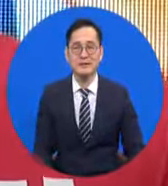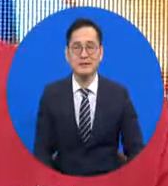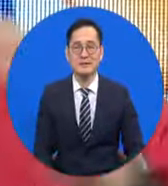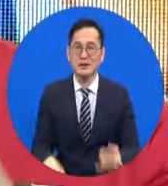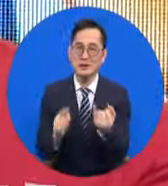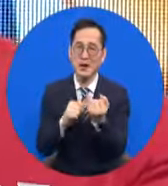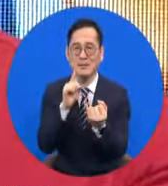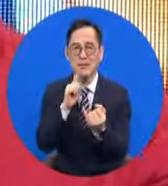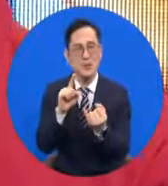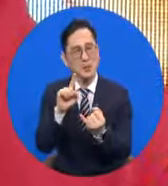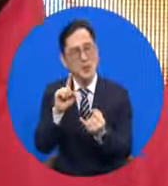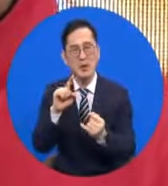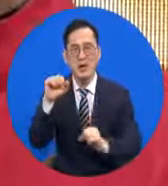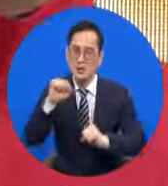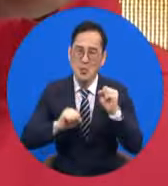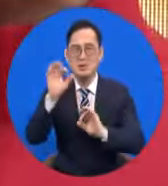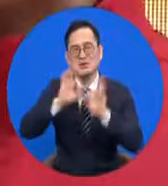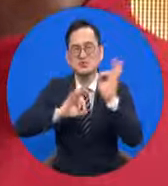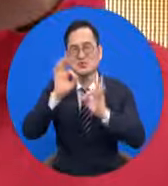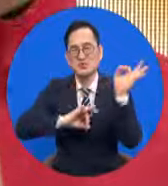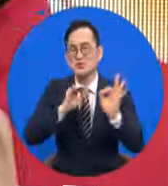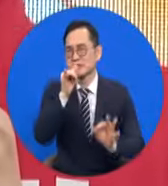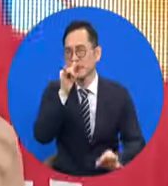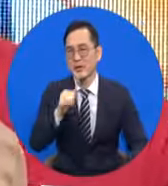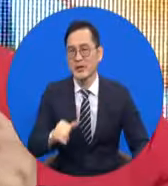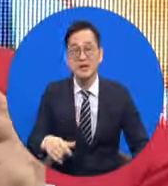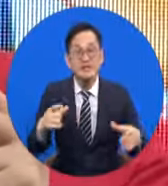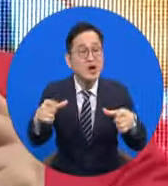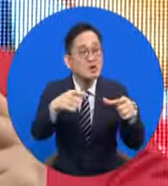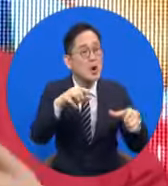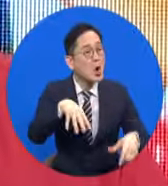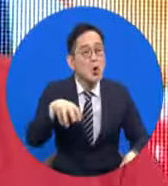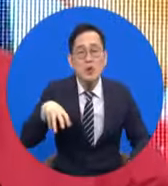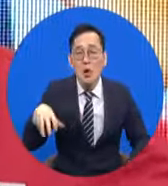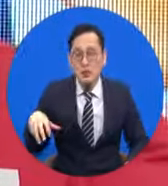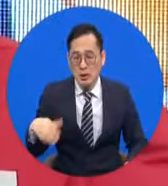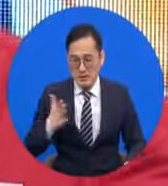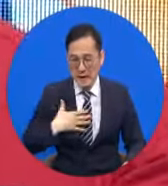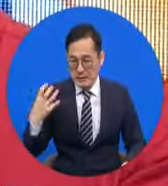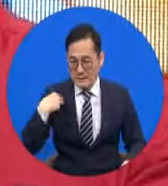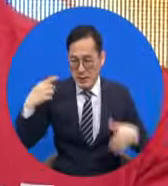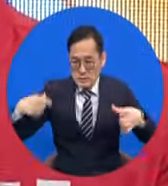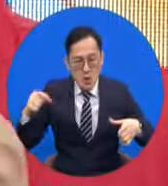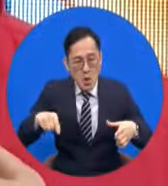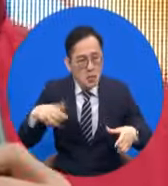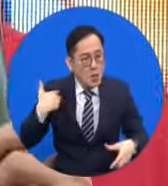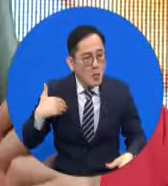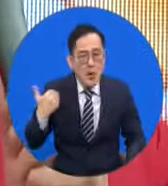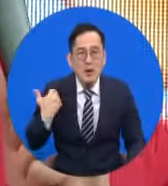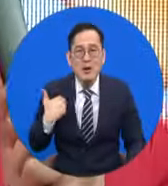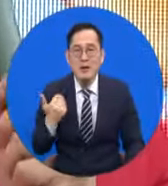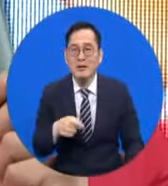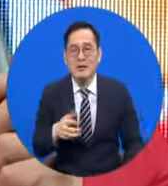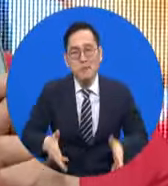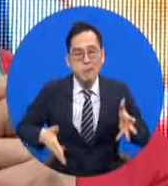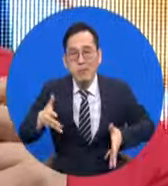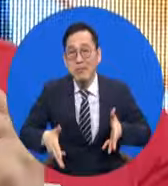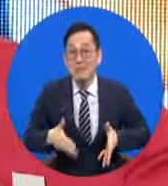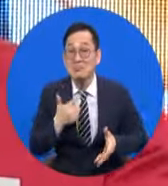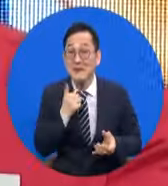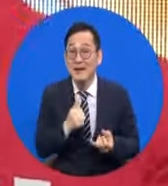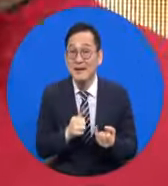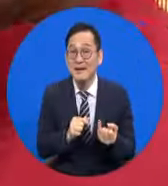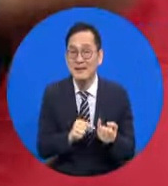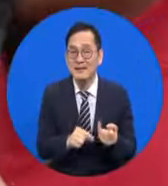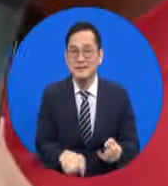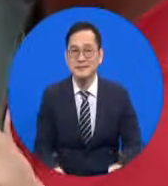부족한 모습들도 많이 보였잖아요. 예컨대 뭐 지역구가 어디인지 경계가 어디인지 그 동이 무슨 동인지 이런 것도 좀 부족한 여러 가지